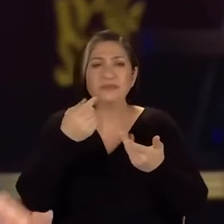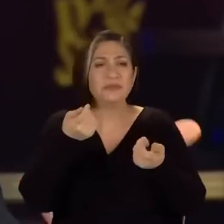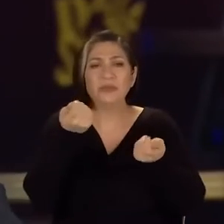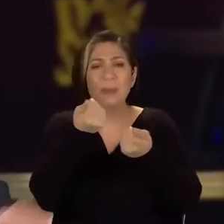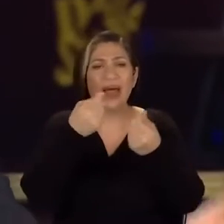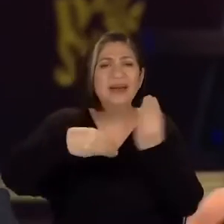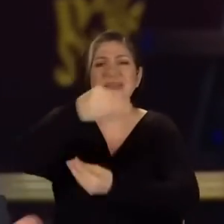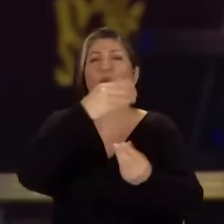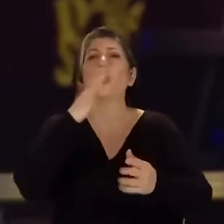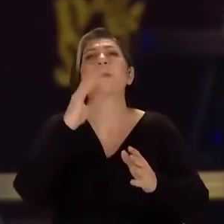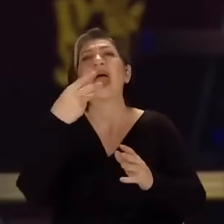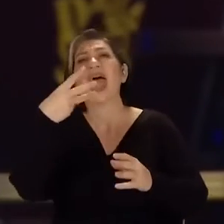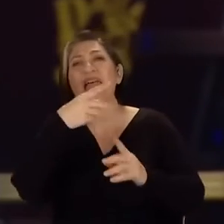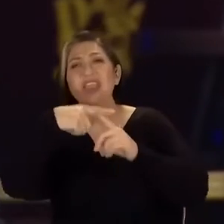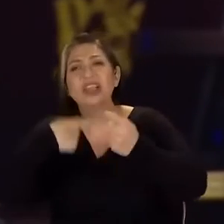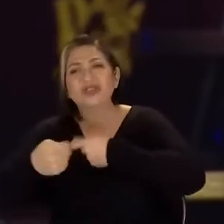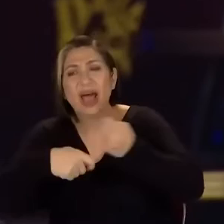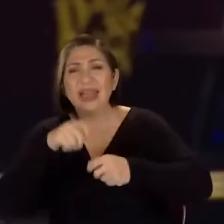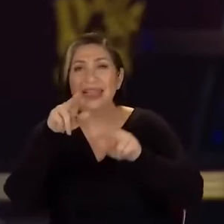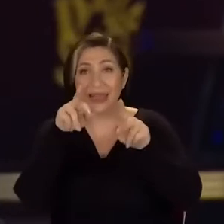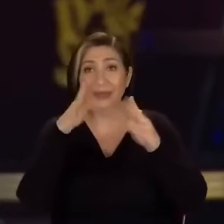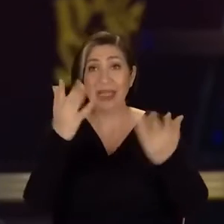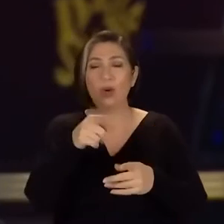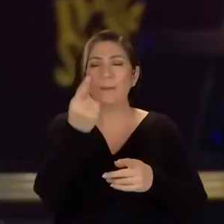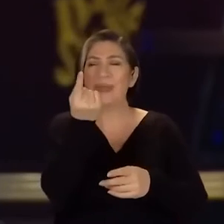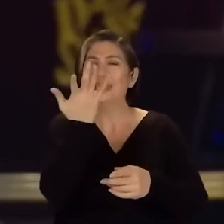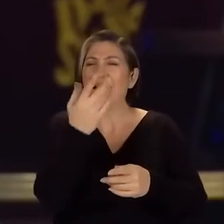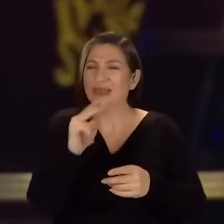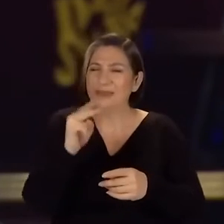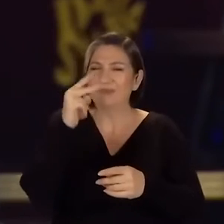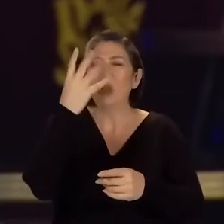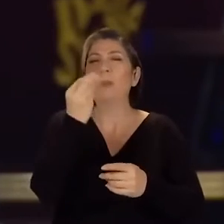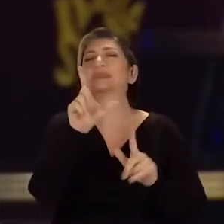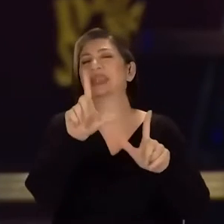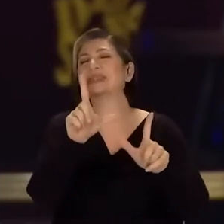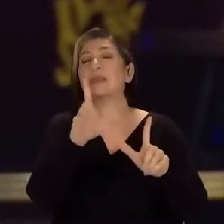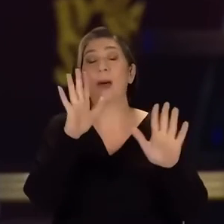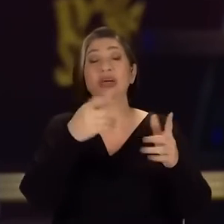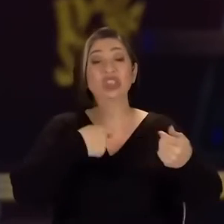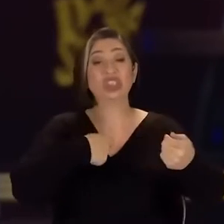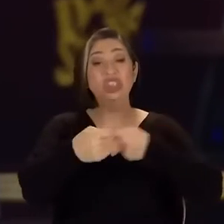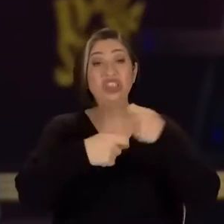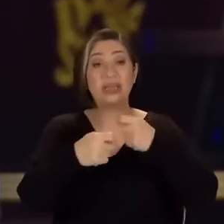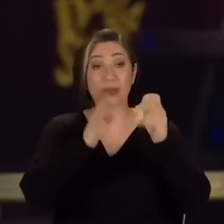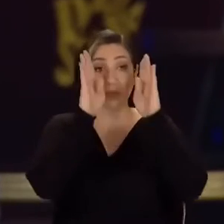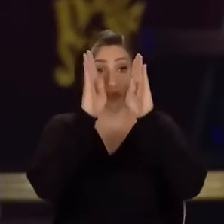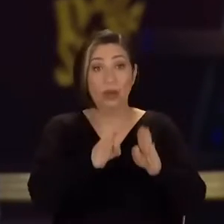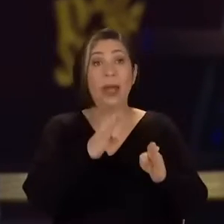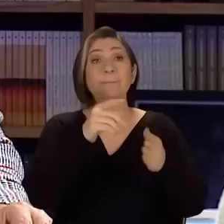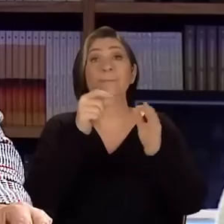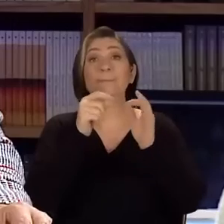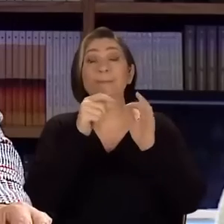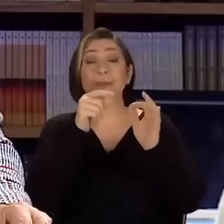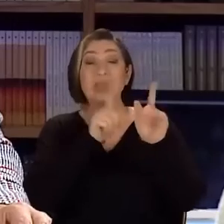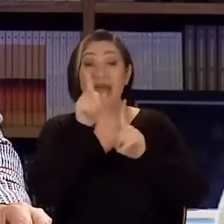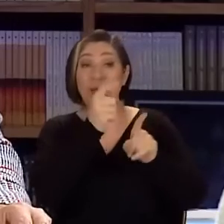kurumsa veya bir e-ticaret girişimi ise orada bir miktar daha henüz yol almamız gerekiyor. Ama şirketten doğrudan Bitcoin'de maaş almak